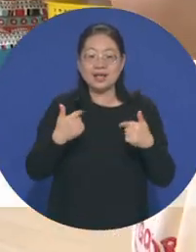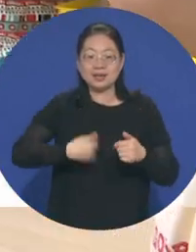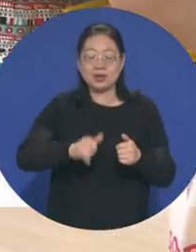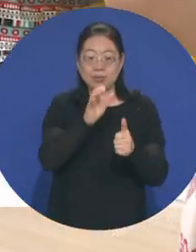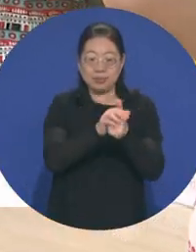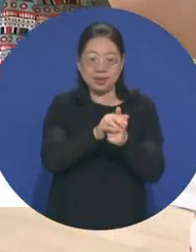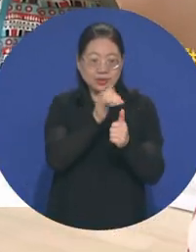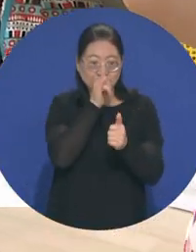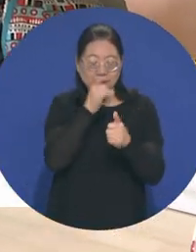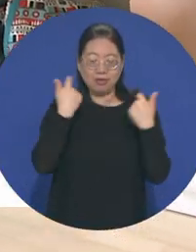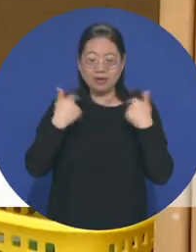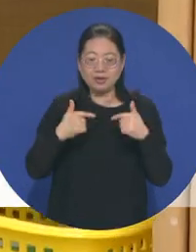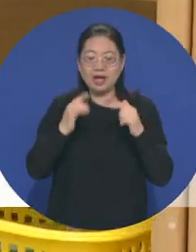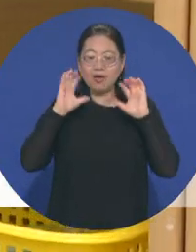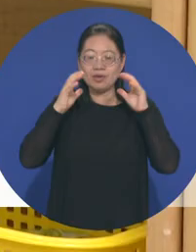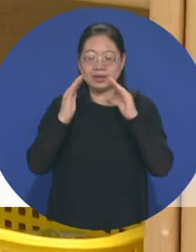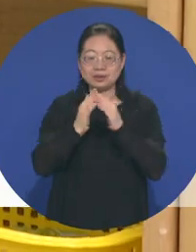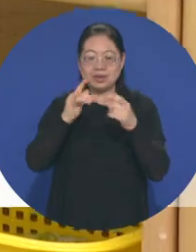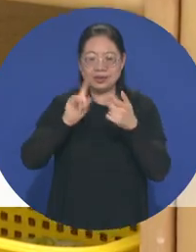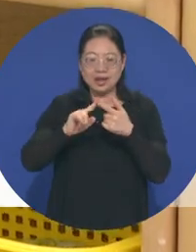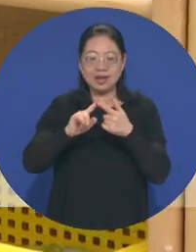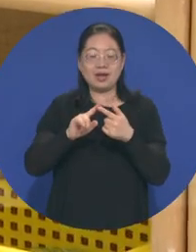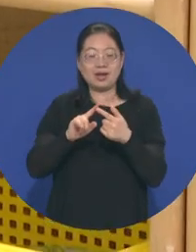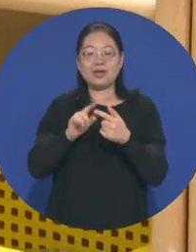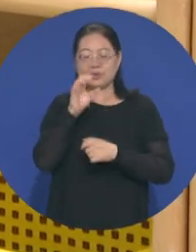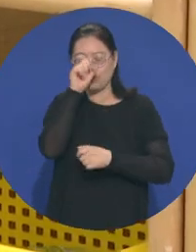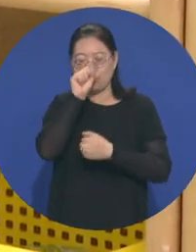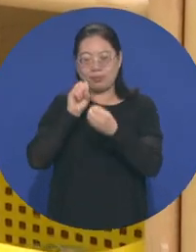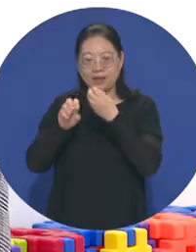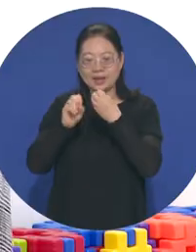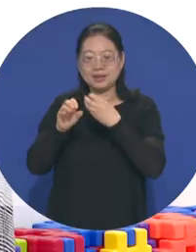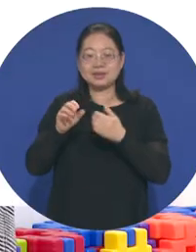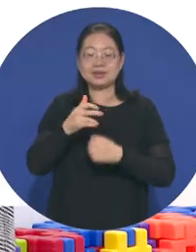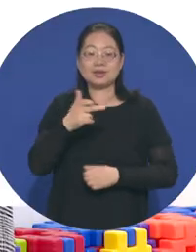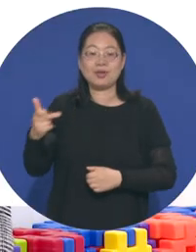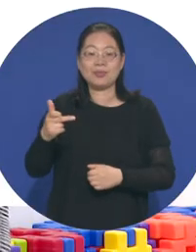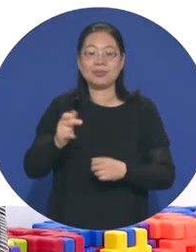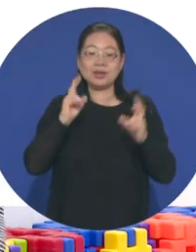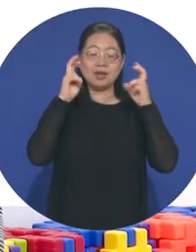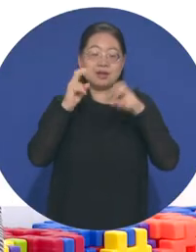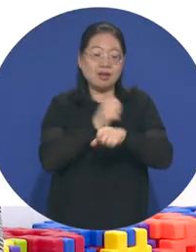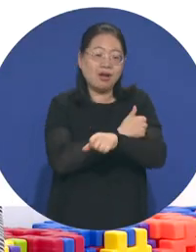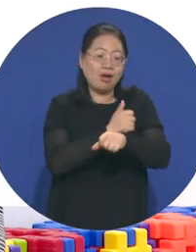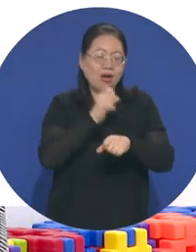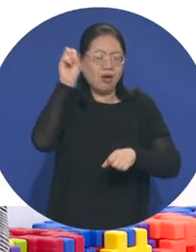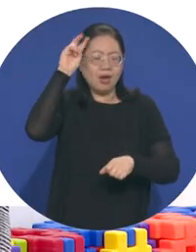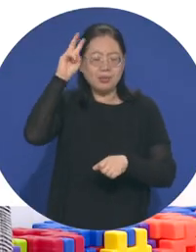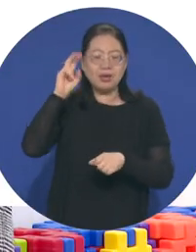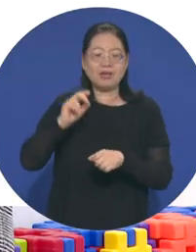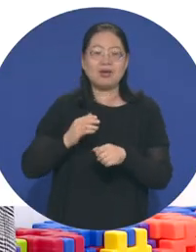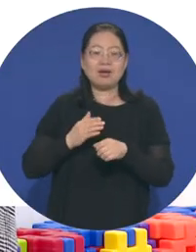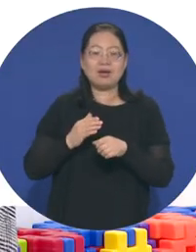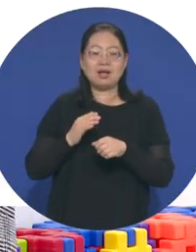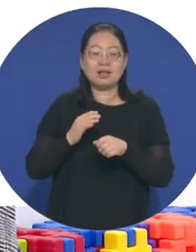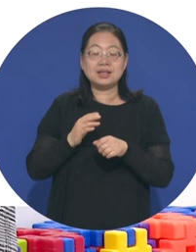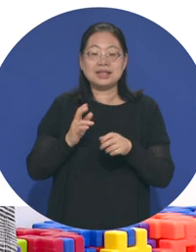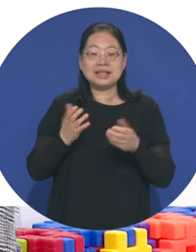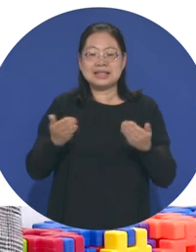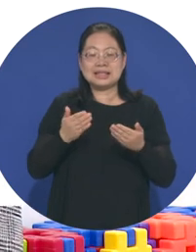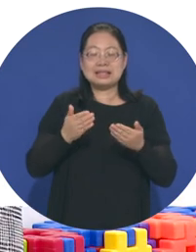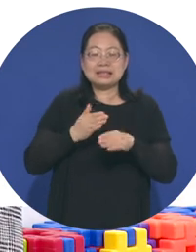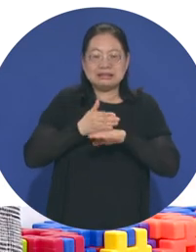자녀를 맡길 수 있는 언제나 어린이집에 대한 반응이 뜨겁습니다. 회사를 다니다 보면 갑자기 부득이하게 늦어지는 경우가